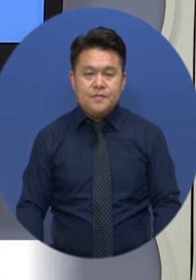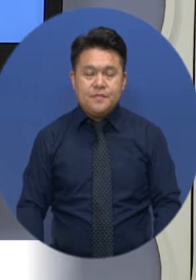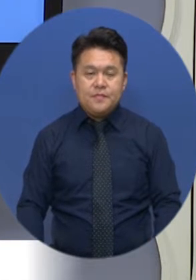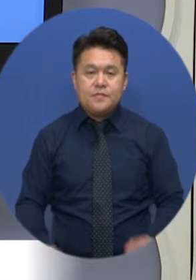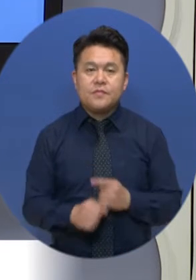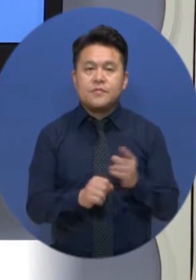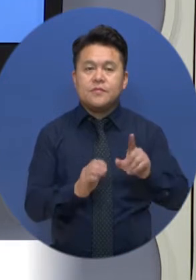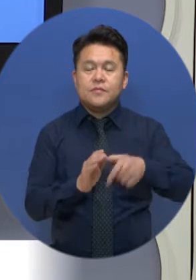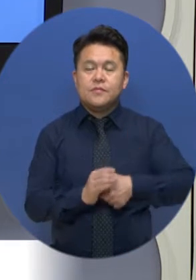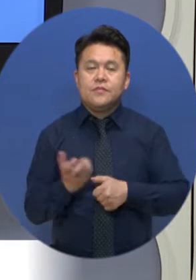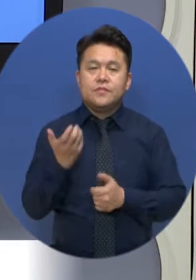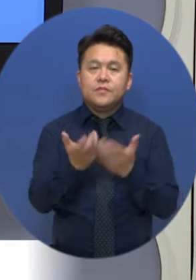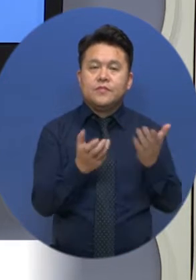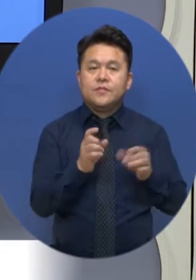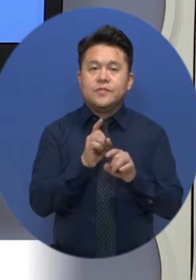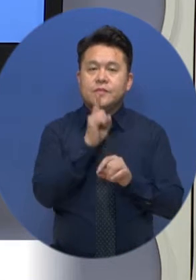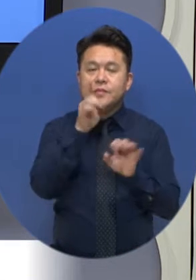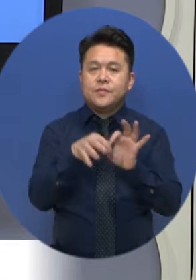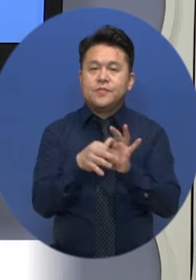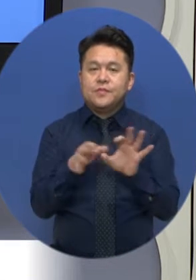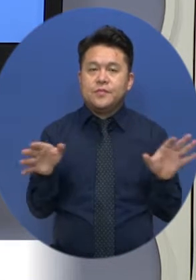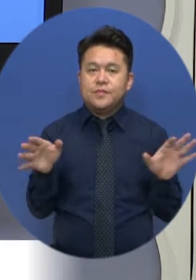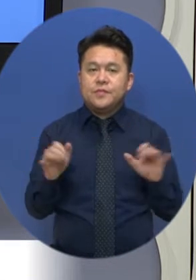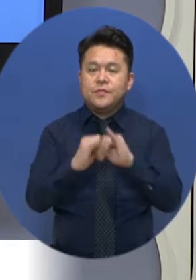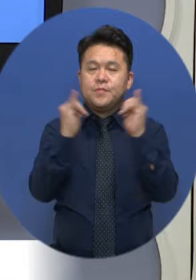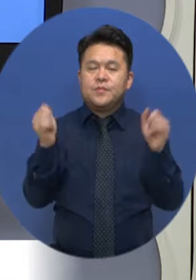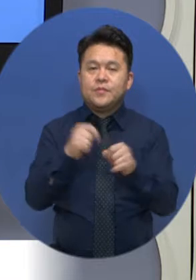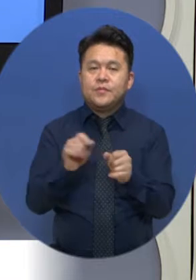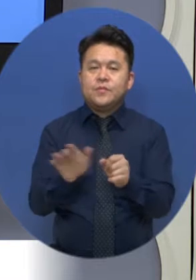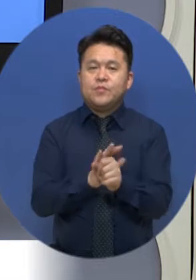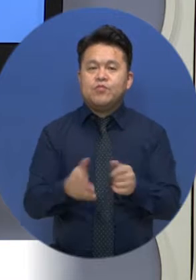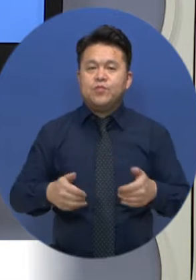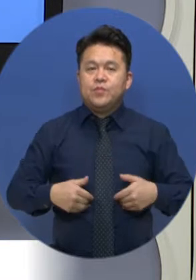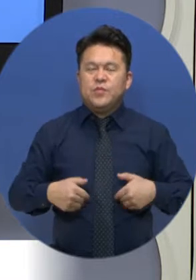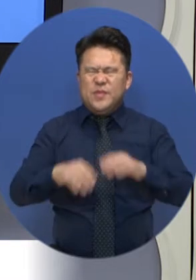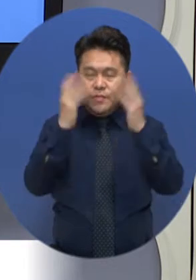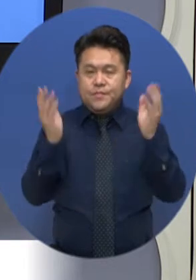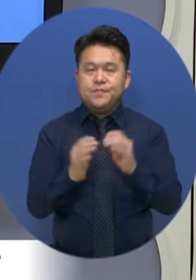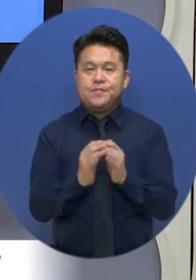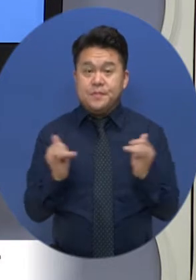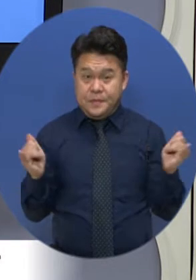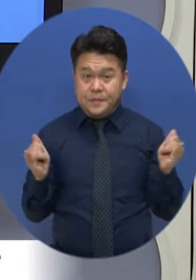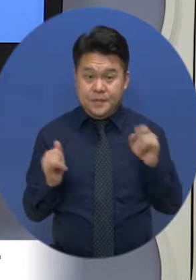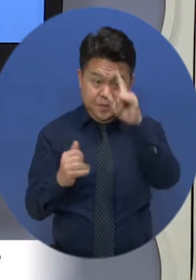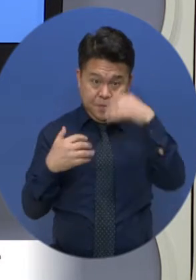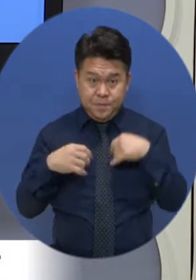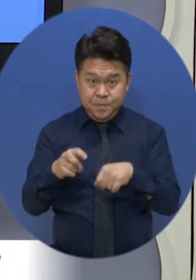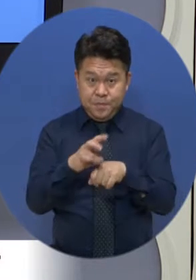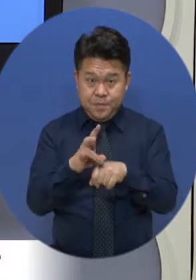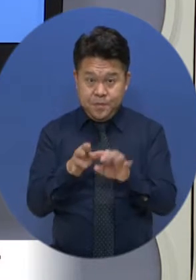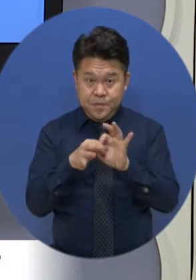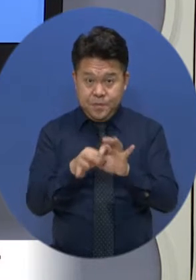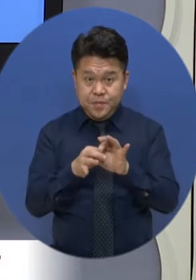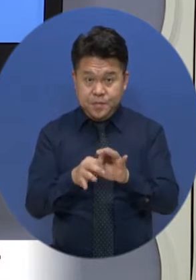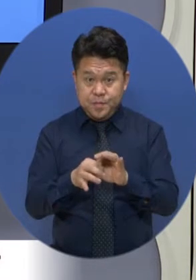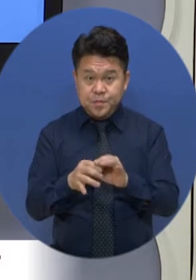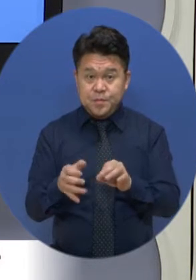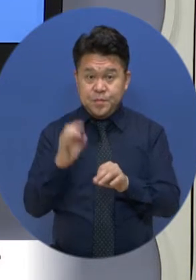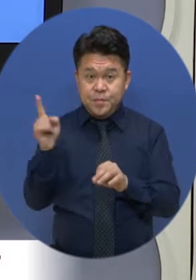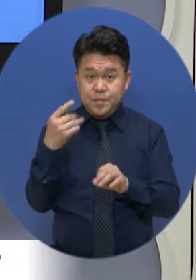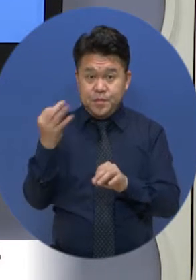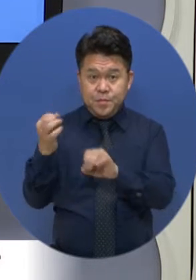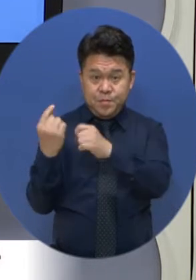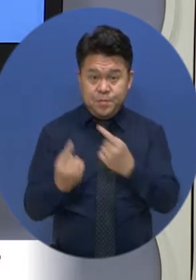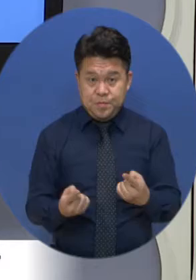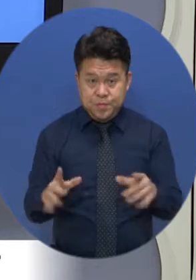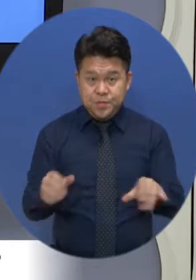내년에는 전입신고와 관계없이 사회적배려대상자 모두가 정부 24에서 요금 감면을 통합 신청 할